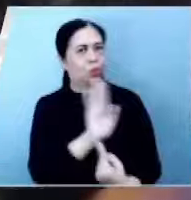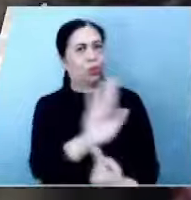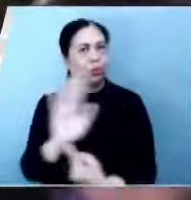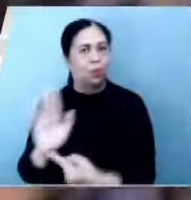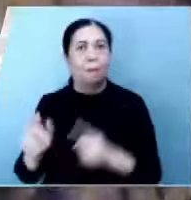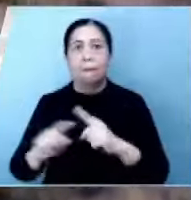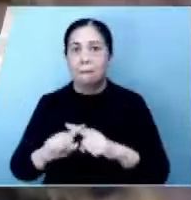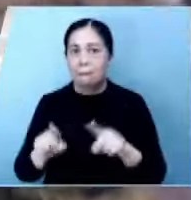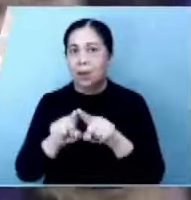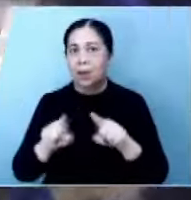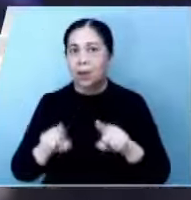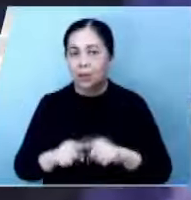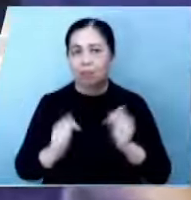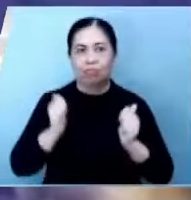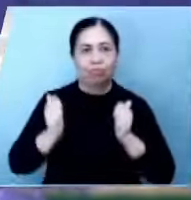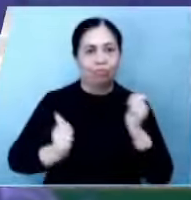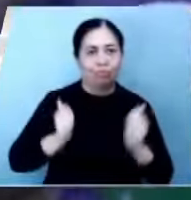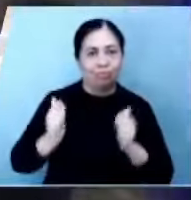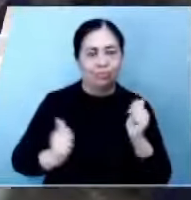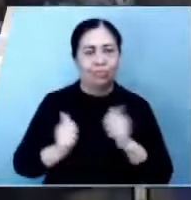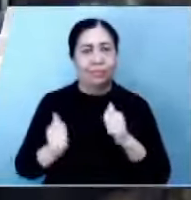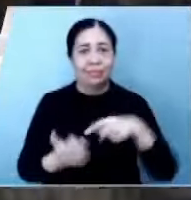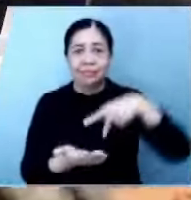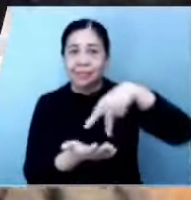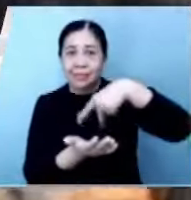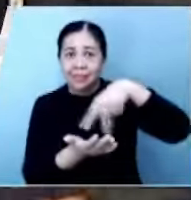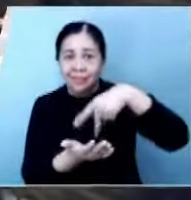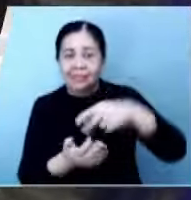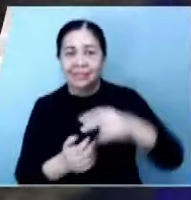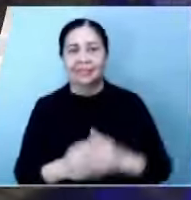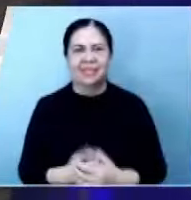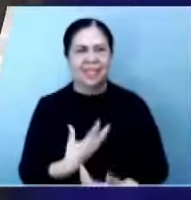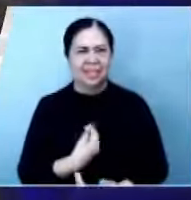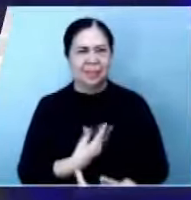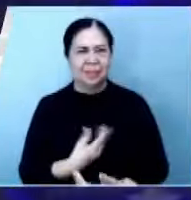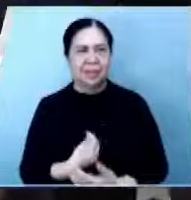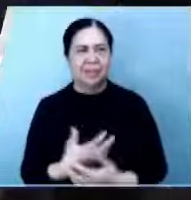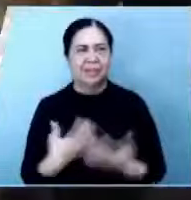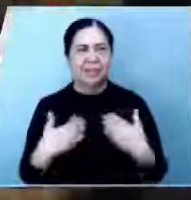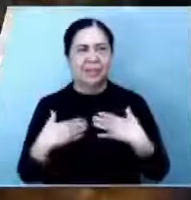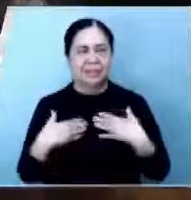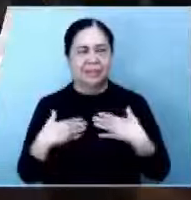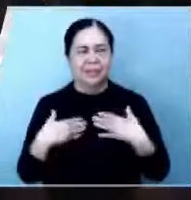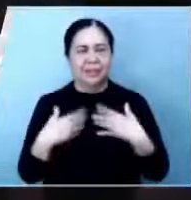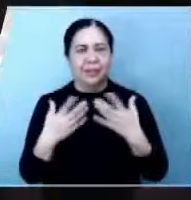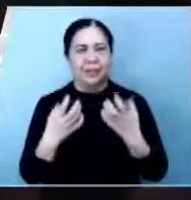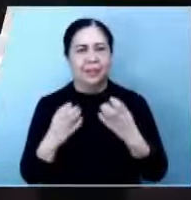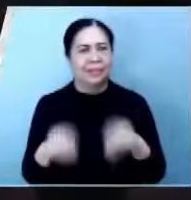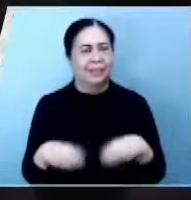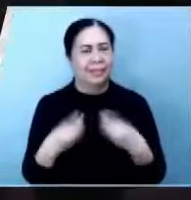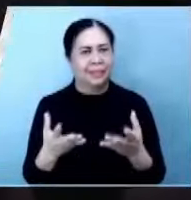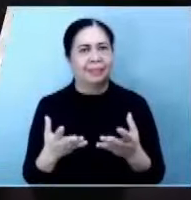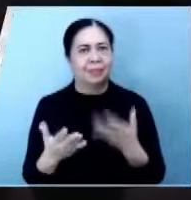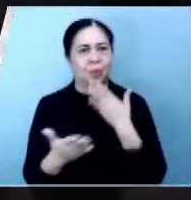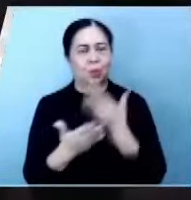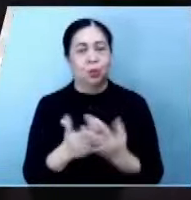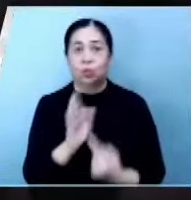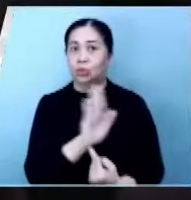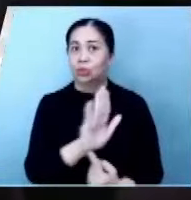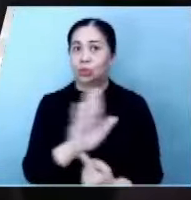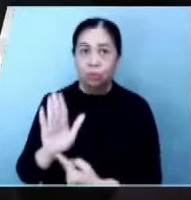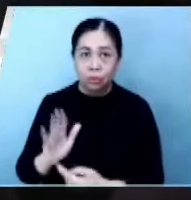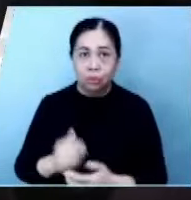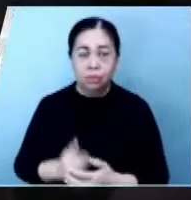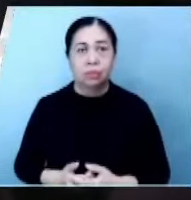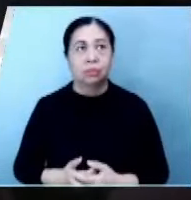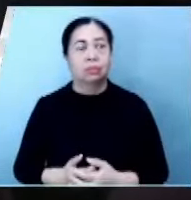rin pag-arte at pagsayaw. Kinakabahan kami kasi gusto namin na magbigay ng magandang show.